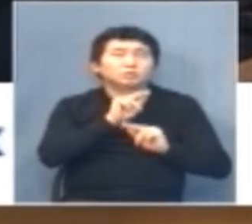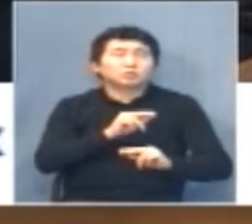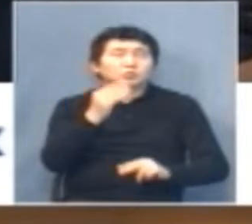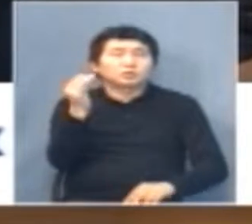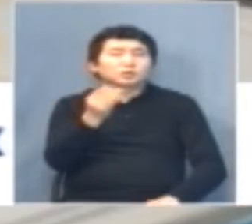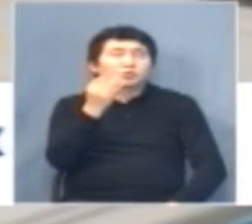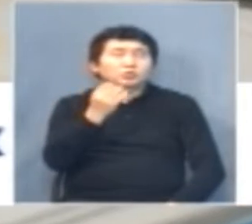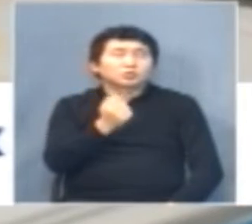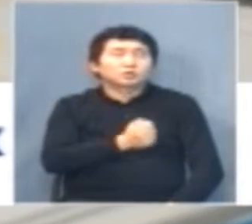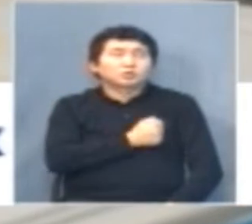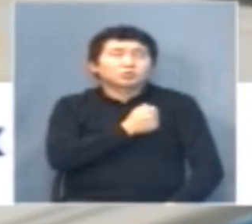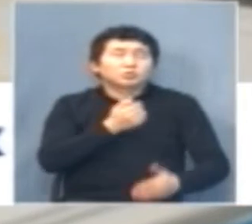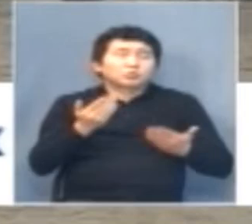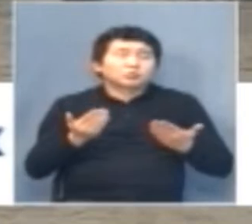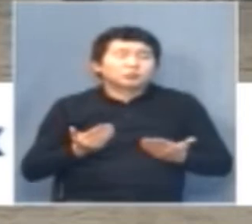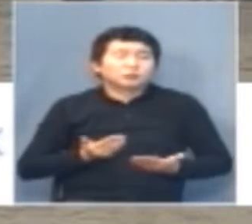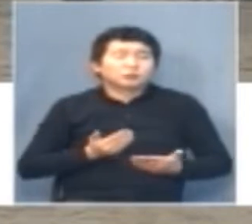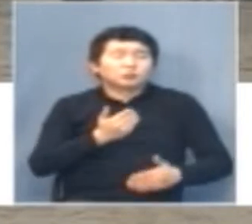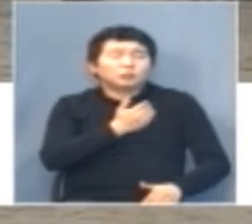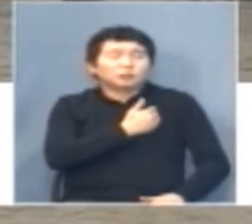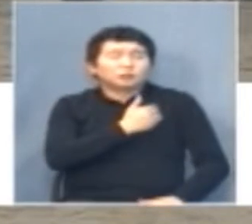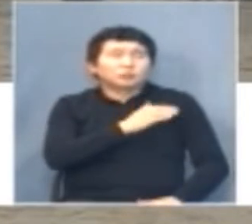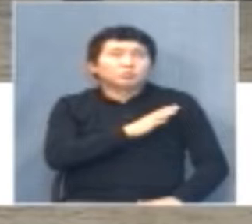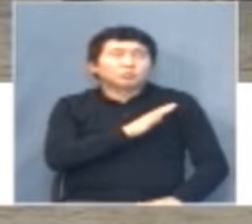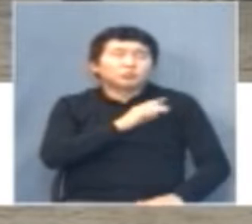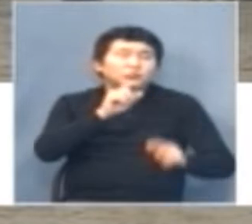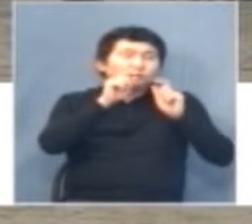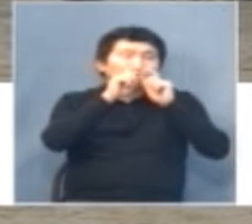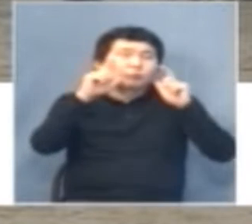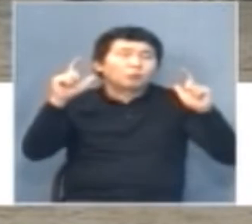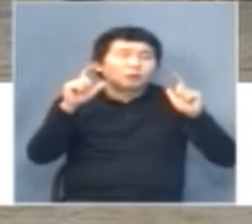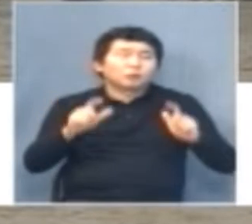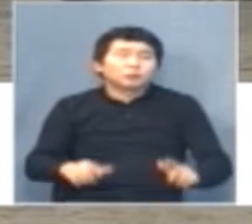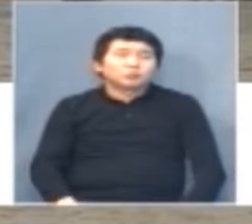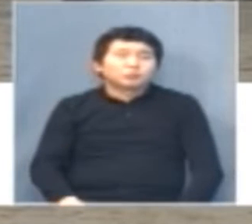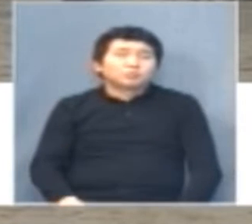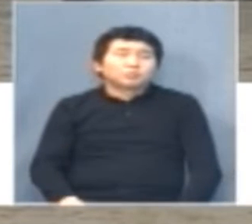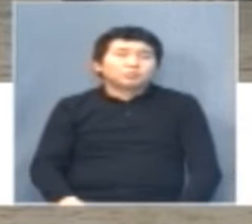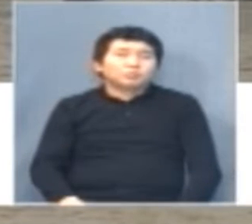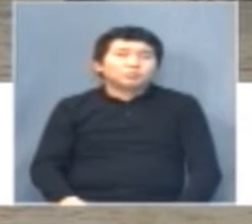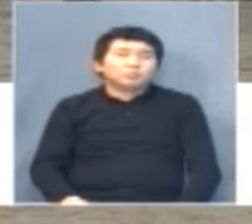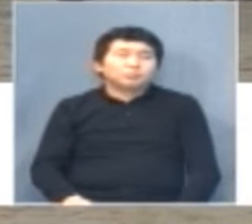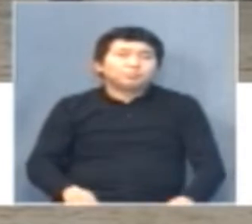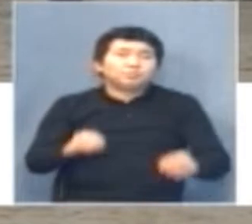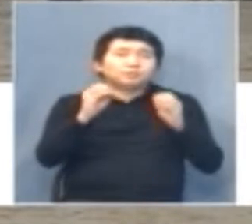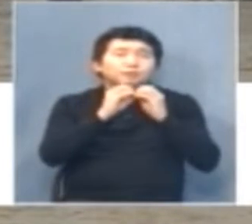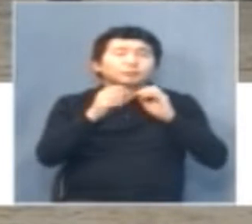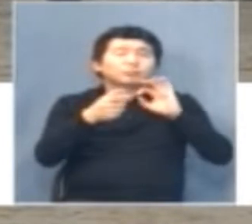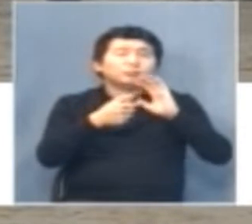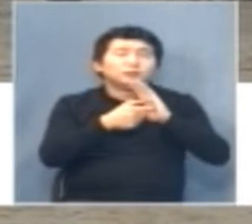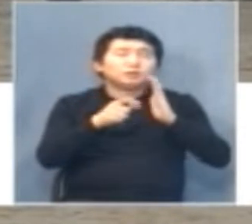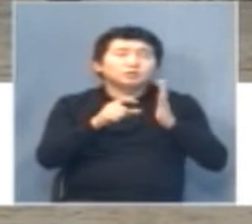жизни возник у него еще со школьной скамьи. То есть интерес появился в тот момент, когда... Вот, начиная с 10 класса при